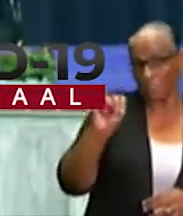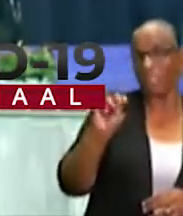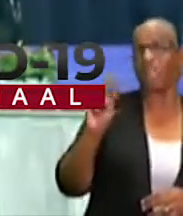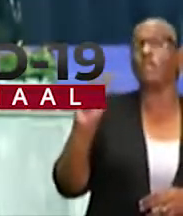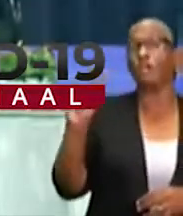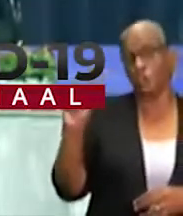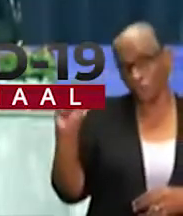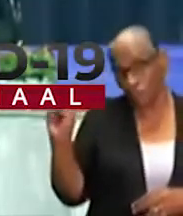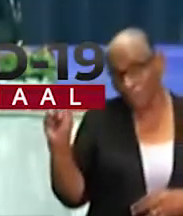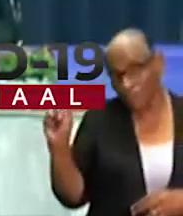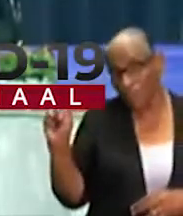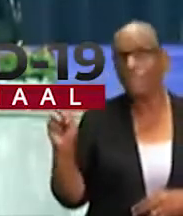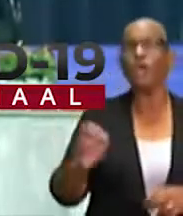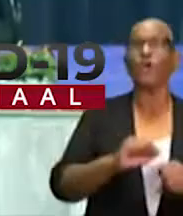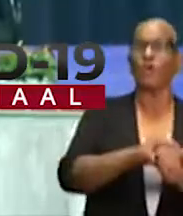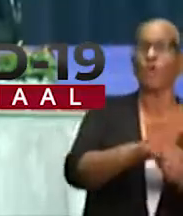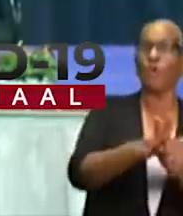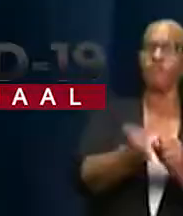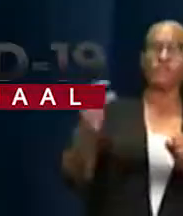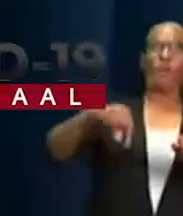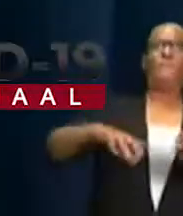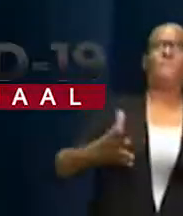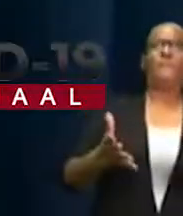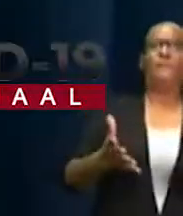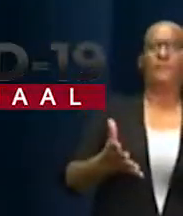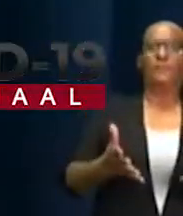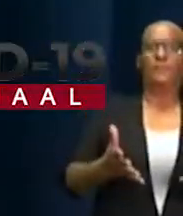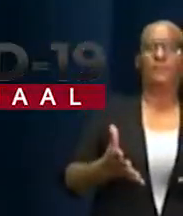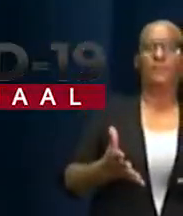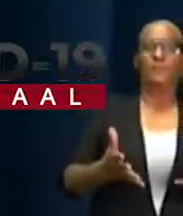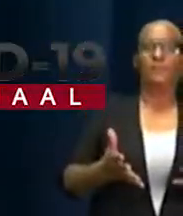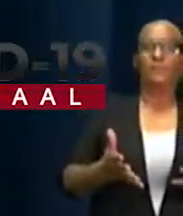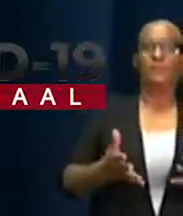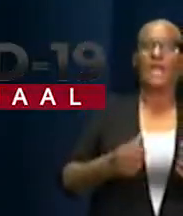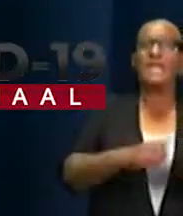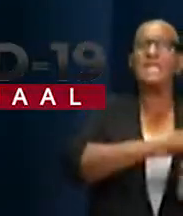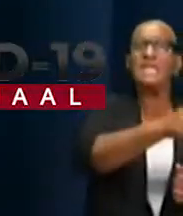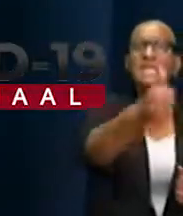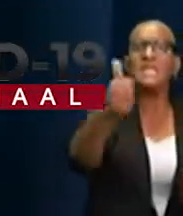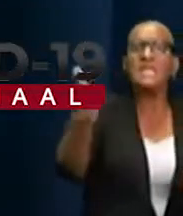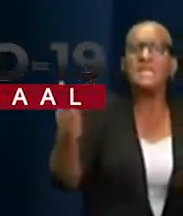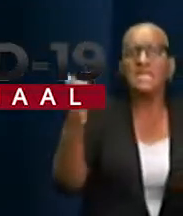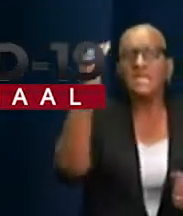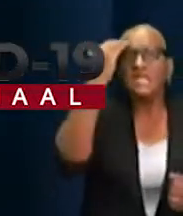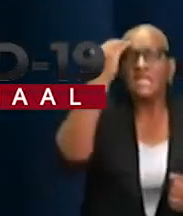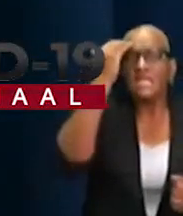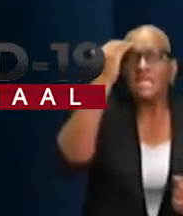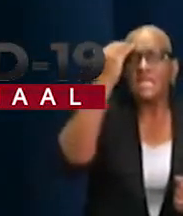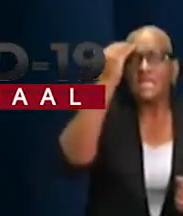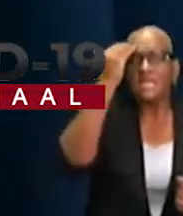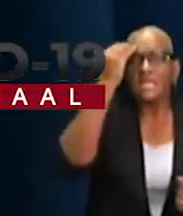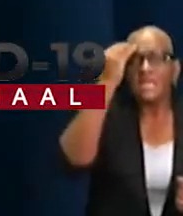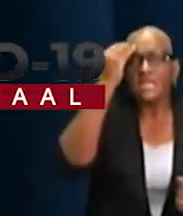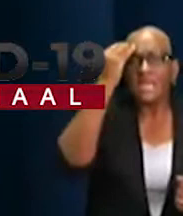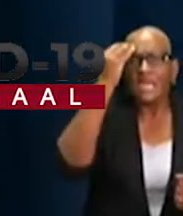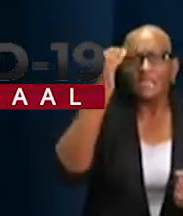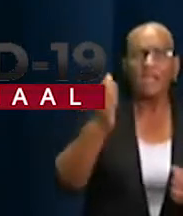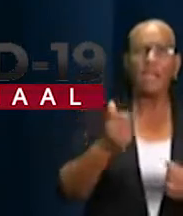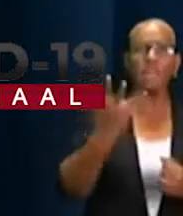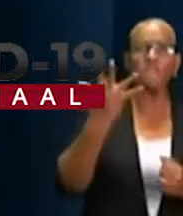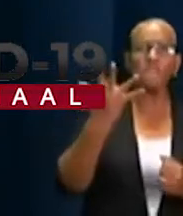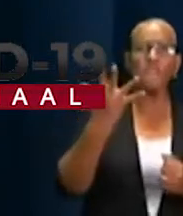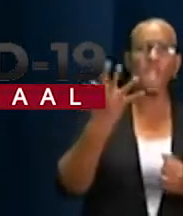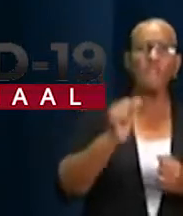maart 2020 COVID-19 zijn intrede gedaan en iedereen kent alle vijf golven. We